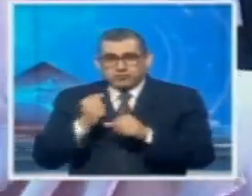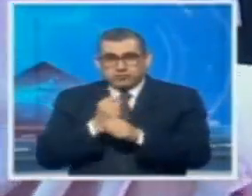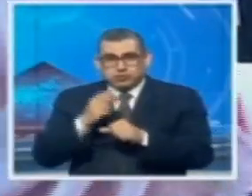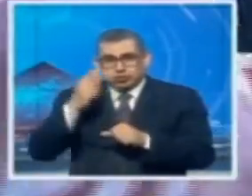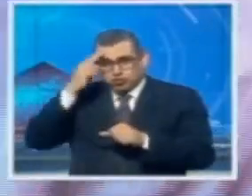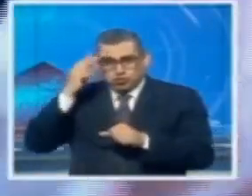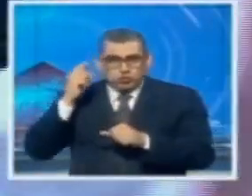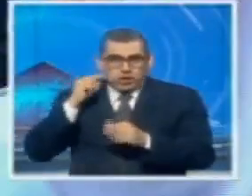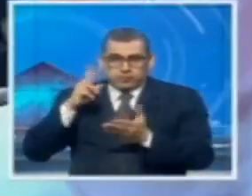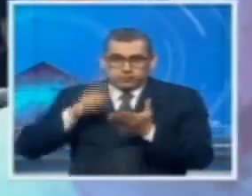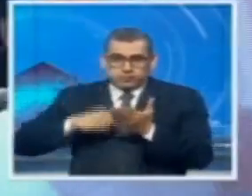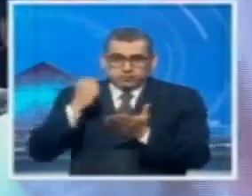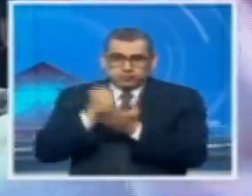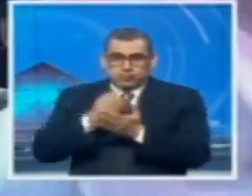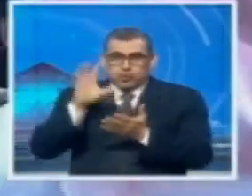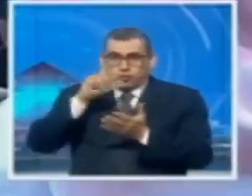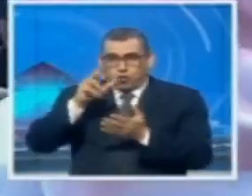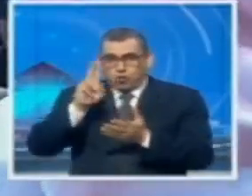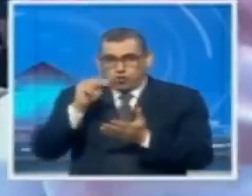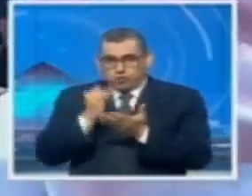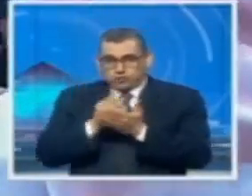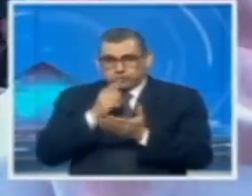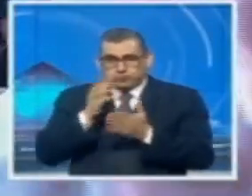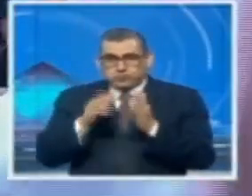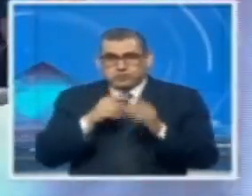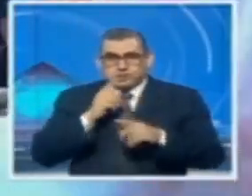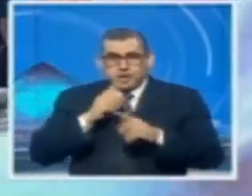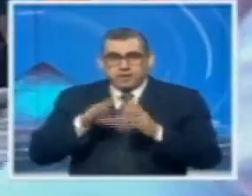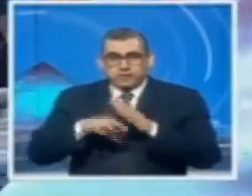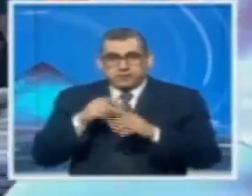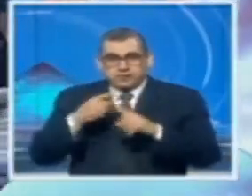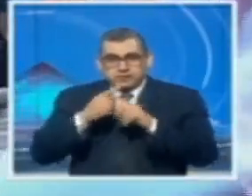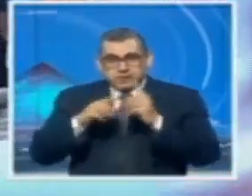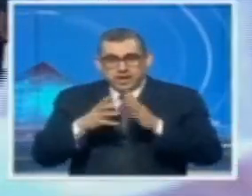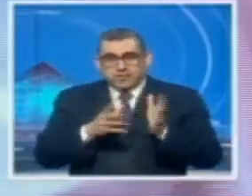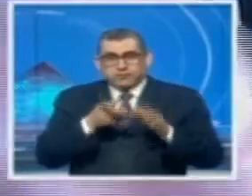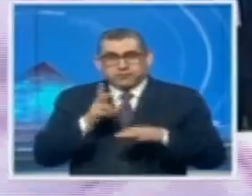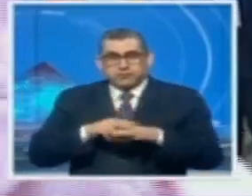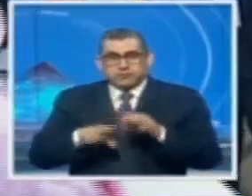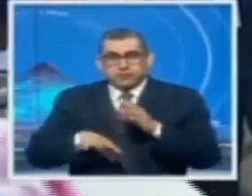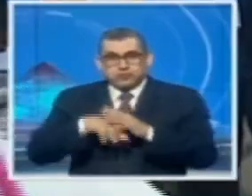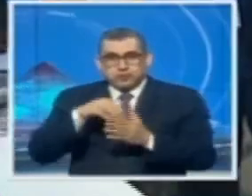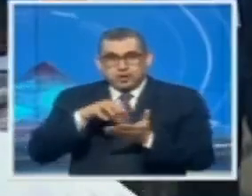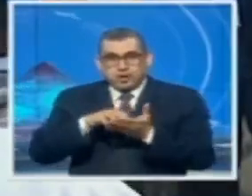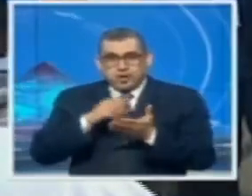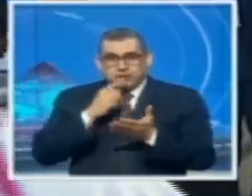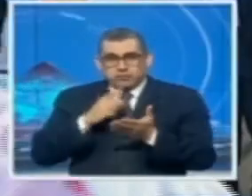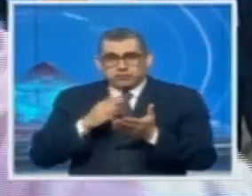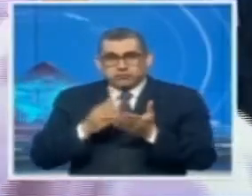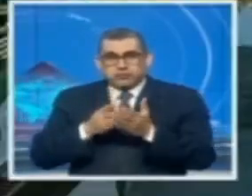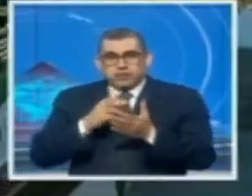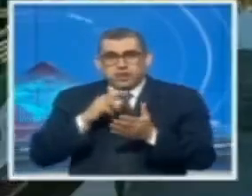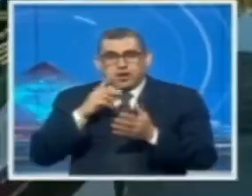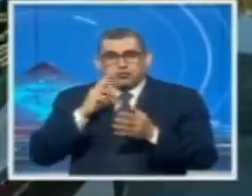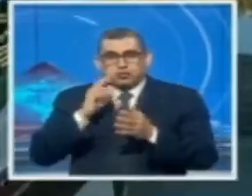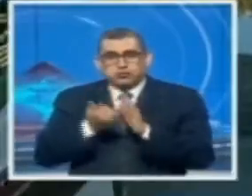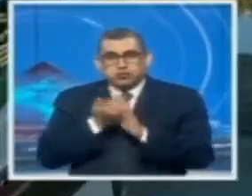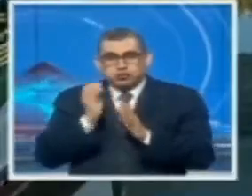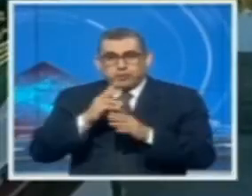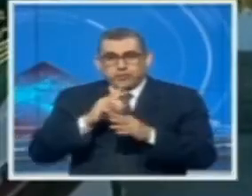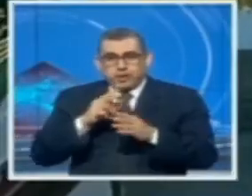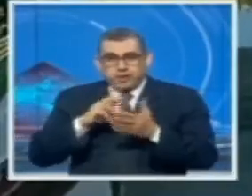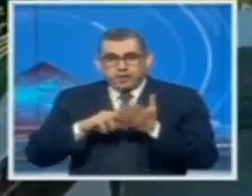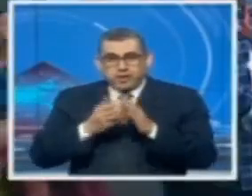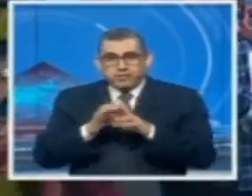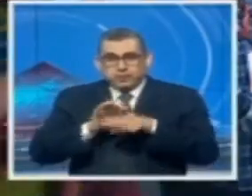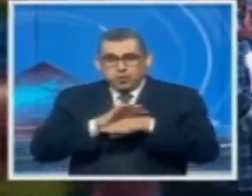اليونسكو، حرفة لصناعة العقال، وحرفة البشت الحساوي، وجميعها حرف